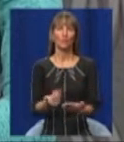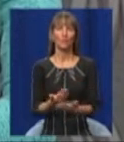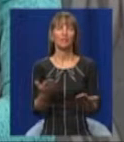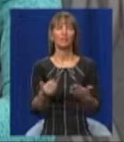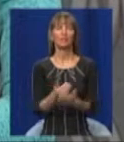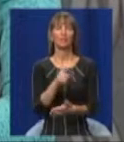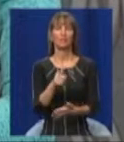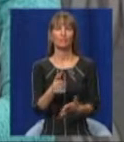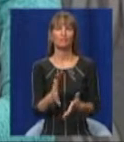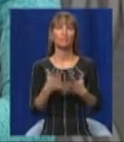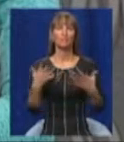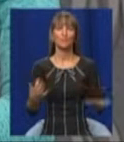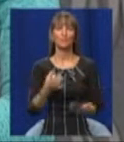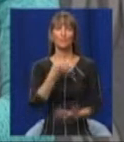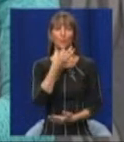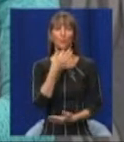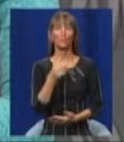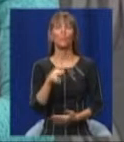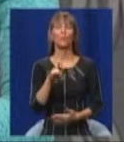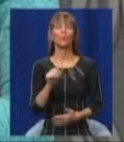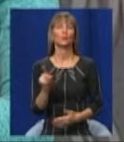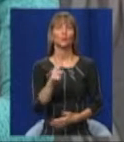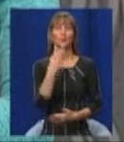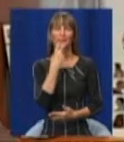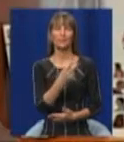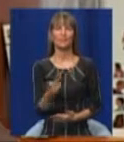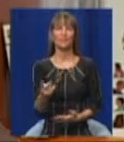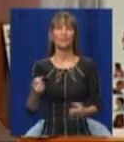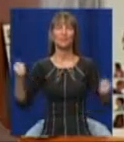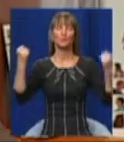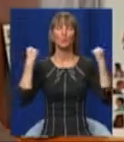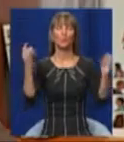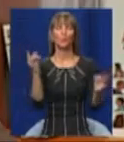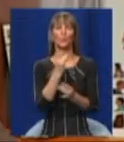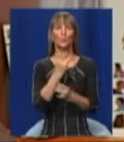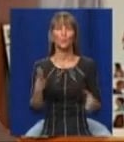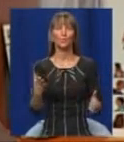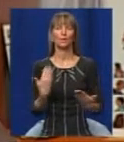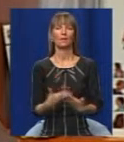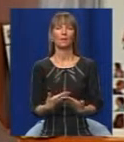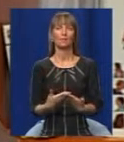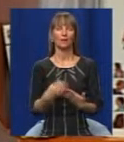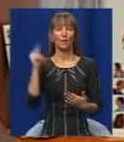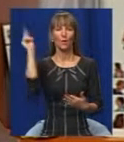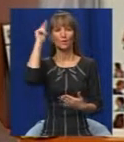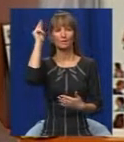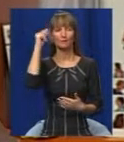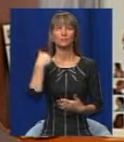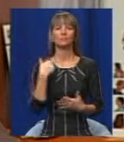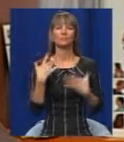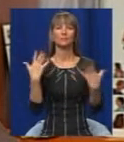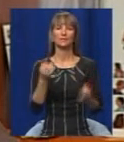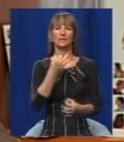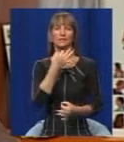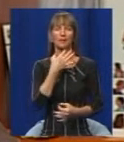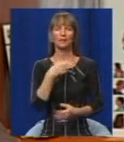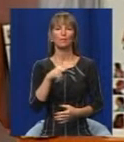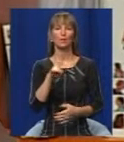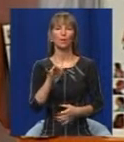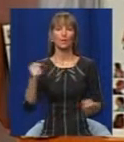новини тобі саме найбільше подобаються? Про що ти дивишся? Спорт, культура, наприклад, там, освіта? Мені більше всього подобається про